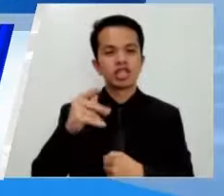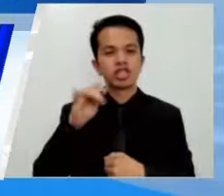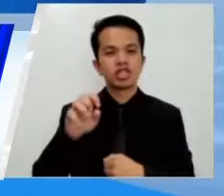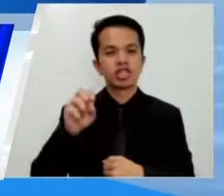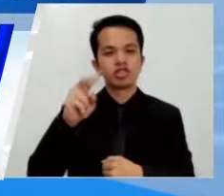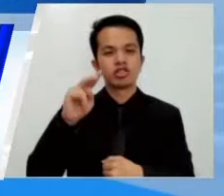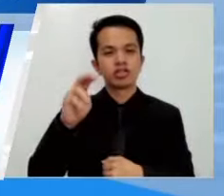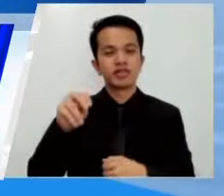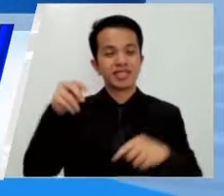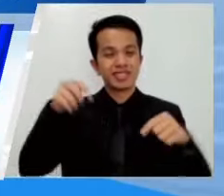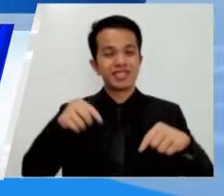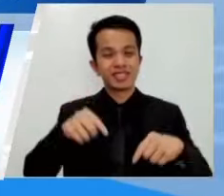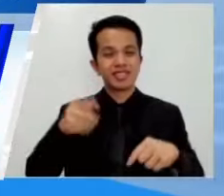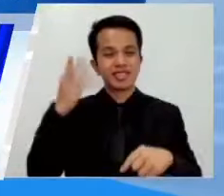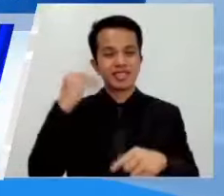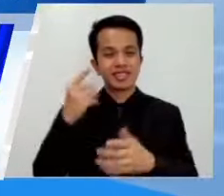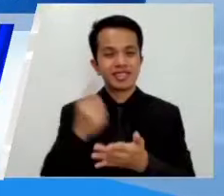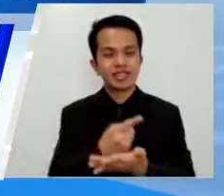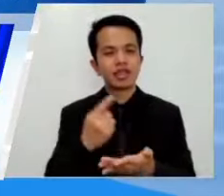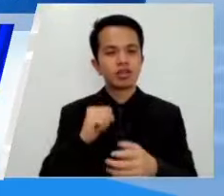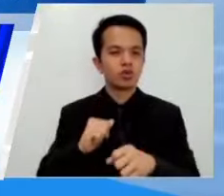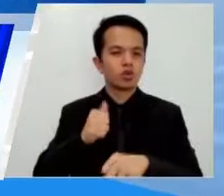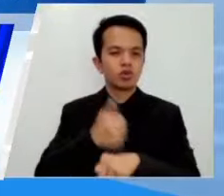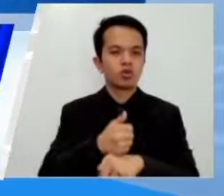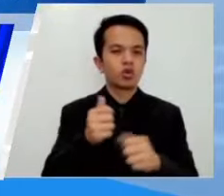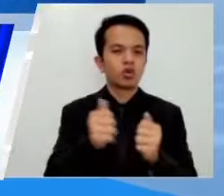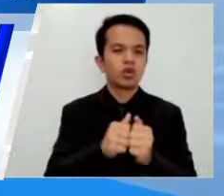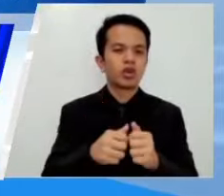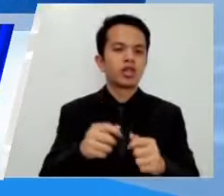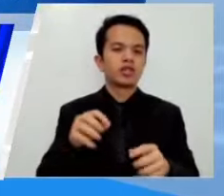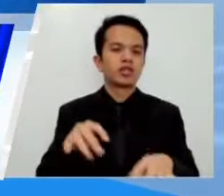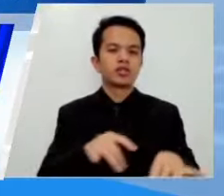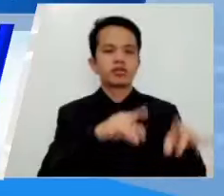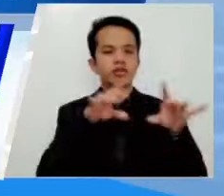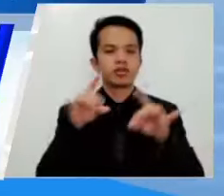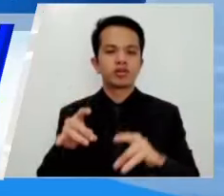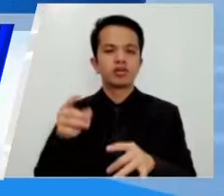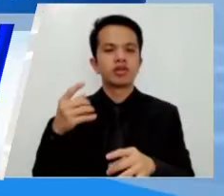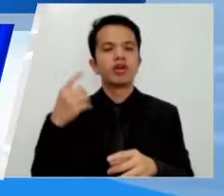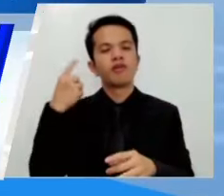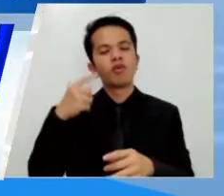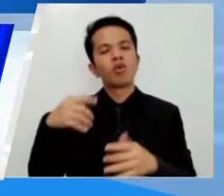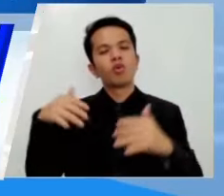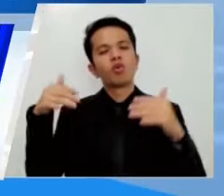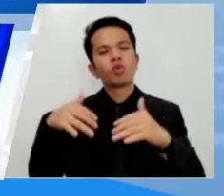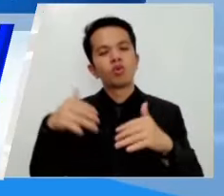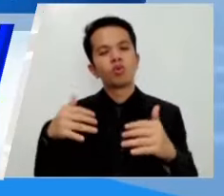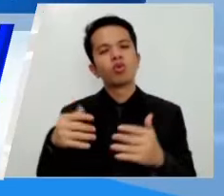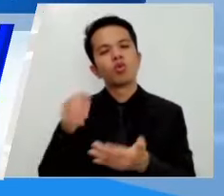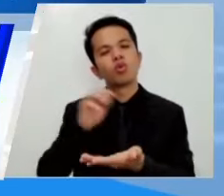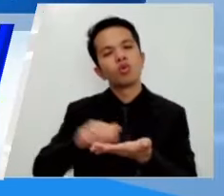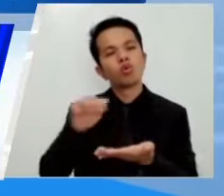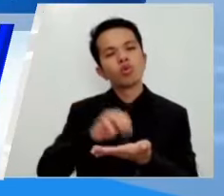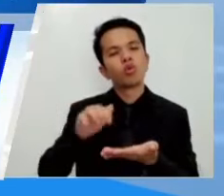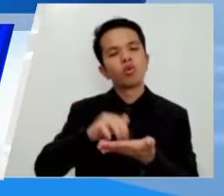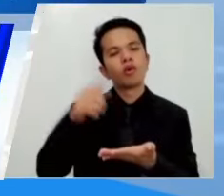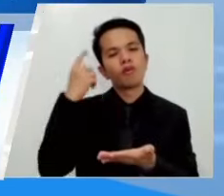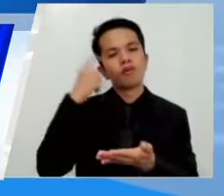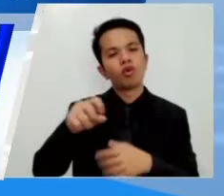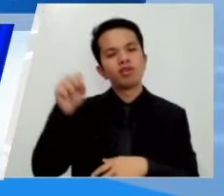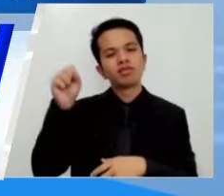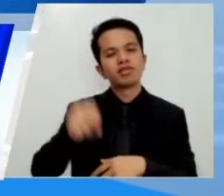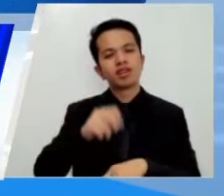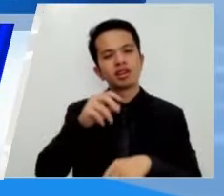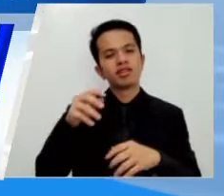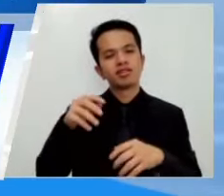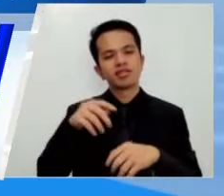lang nagsagawa ang tatlong bansa kasama ang Australia ng quadrilateral joint naval drill sa South China Sea at asahan daw na mas